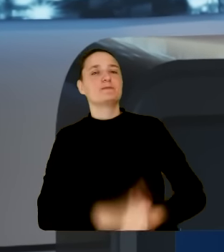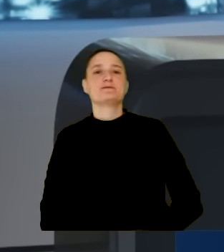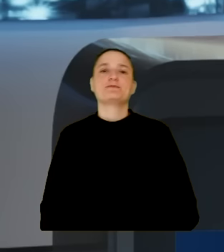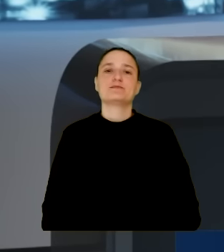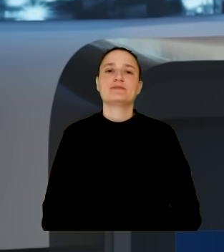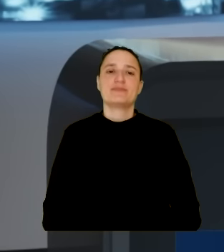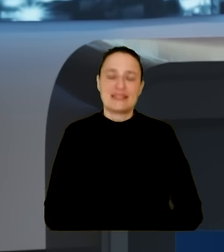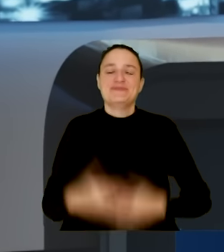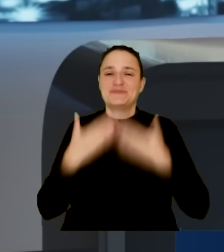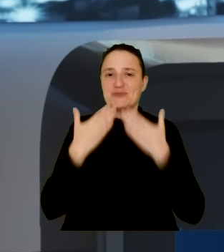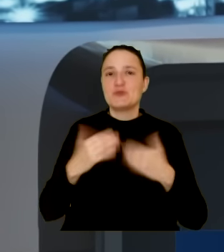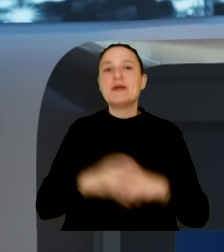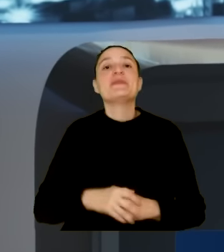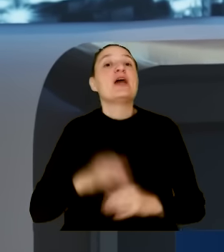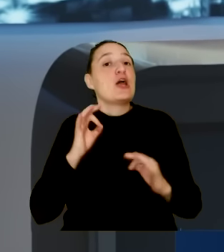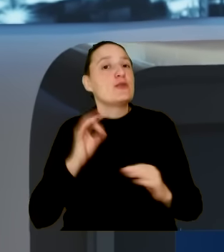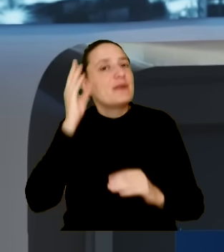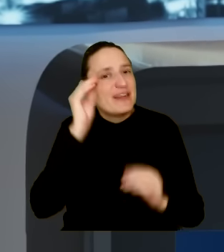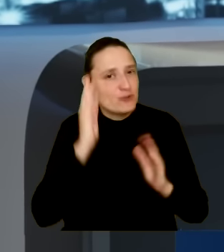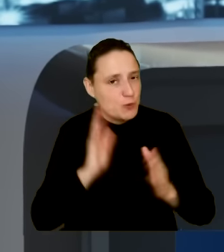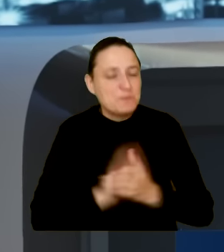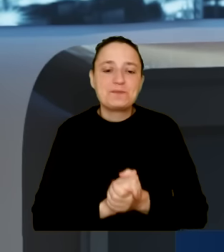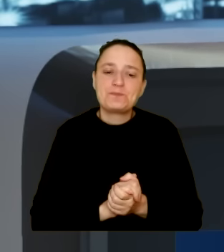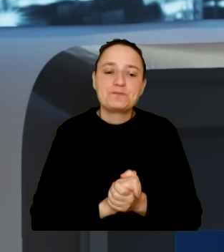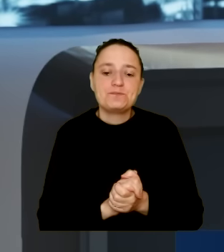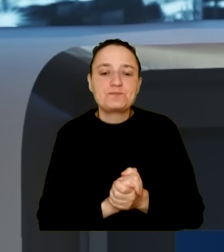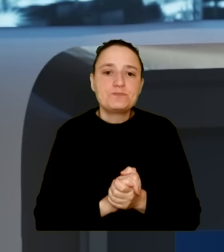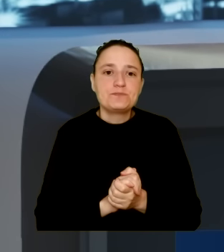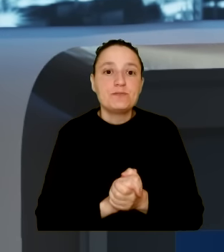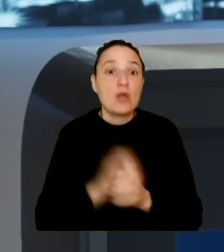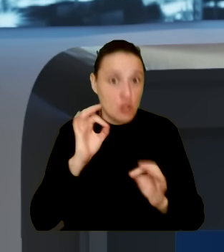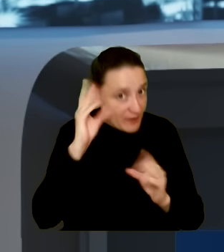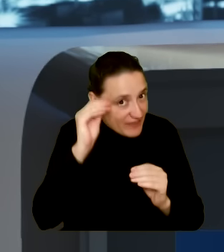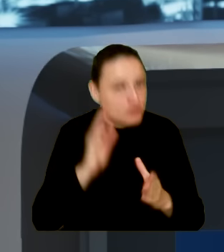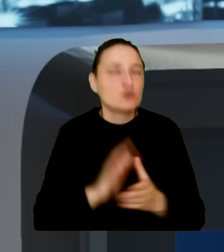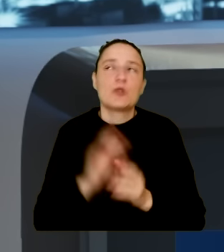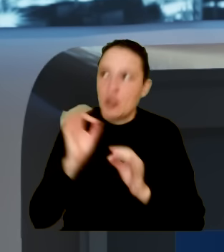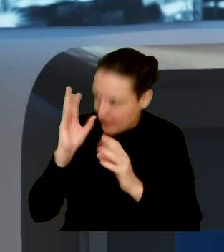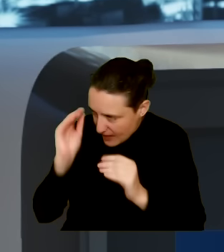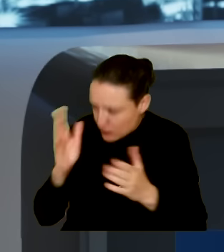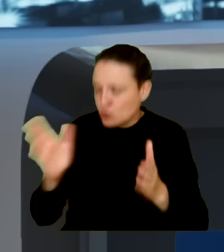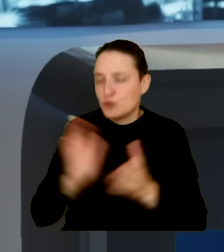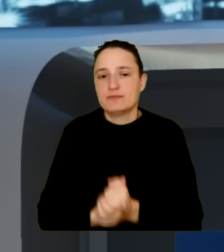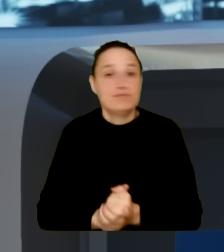dziękuję. Dobry wieczór panu. Dobry wieczór. Dobry wieczór. Dobry wieczór, dobry wieczór. Bardzo dobry wieczór.